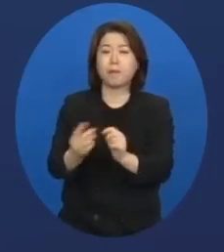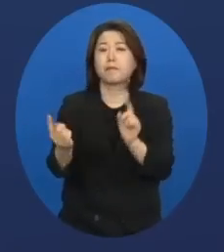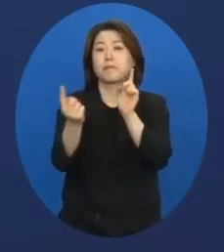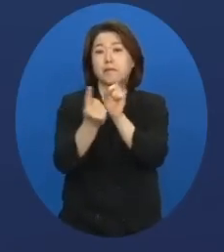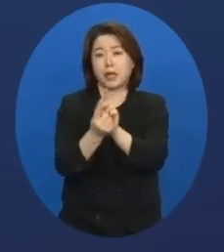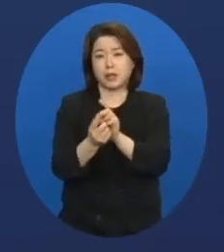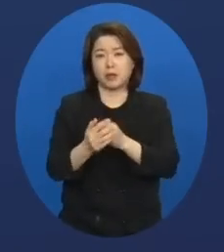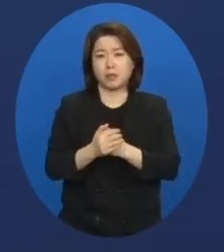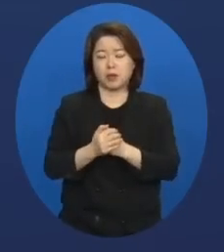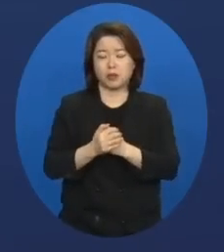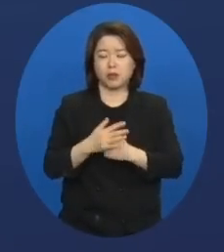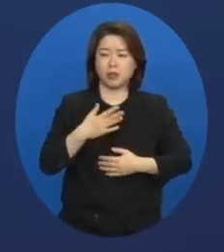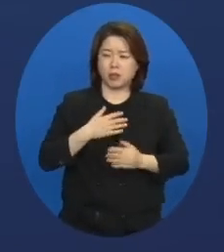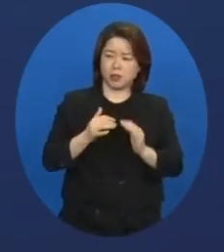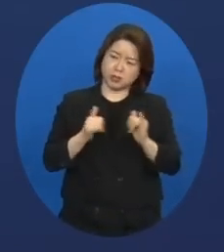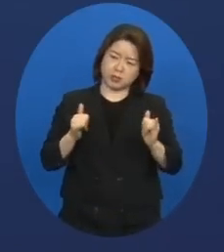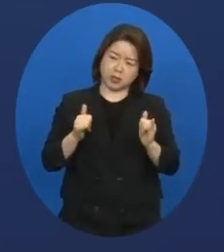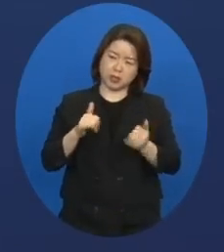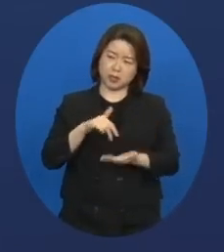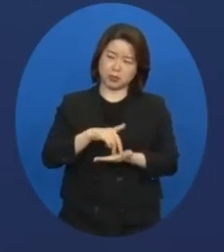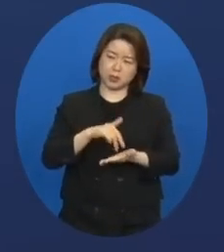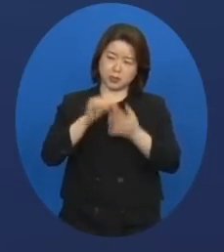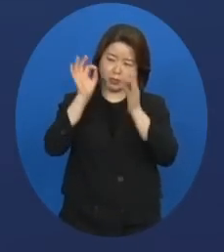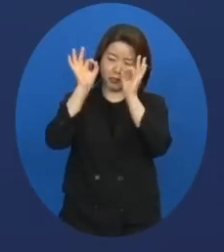만나면 인간적으로는